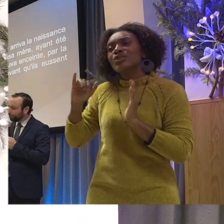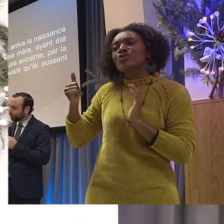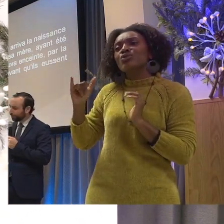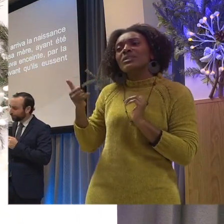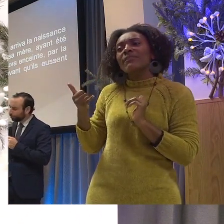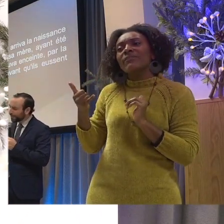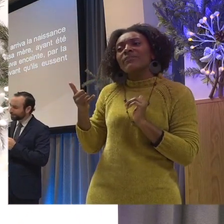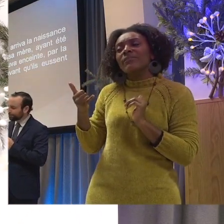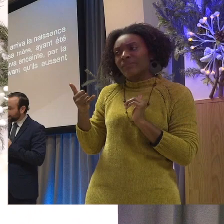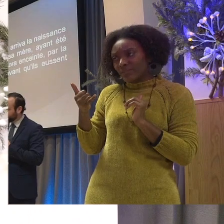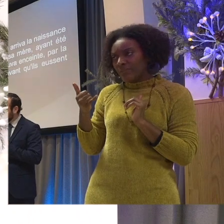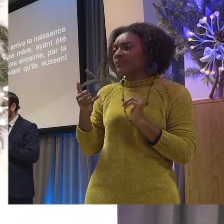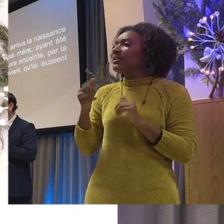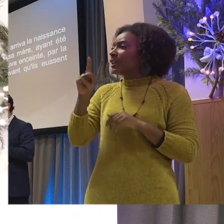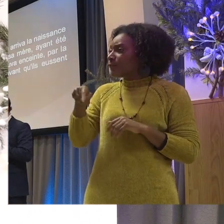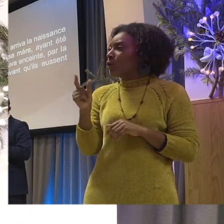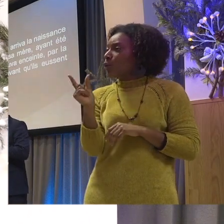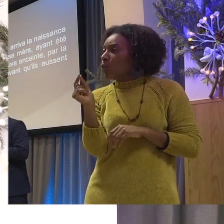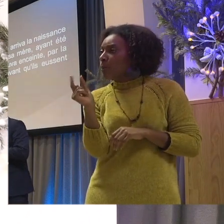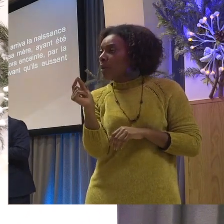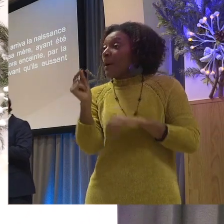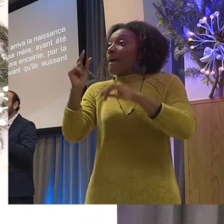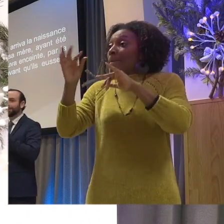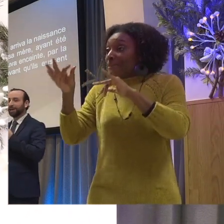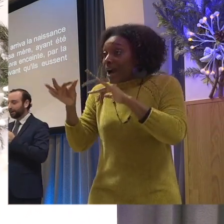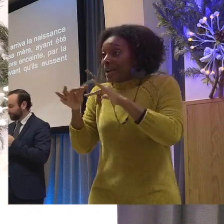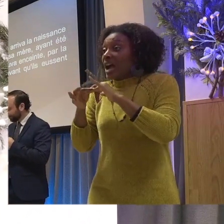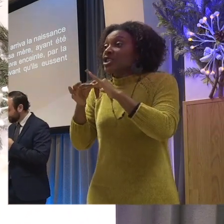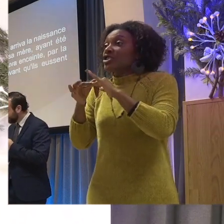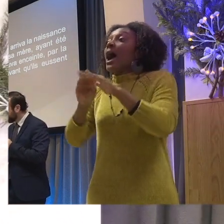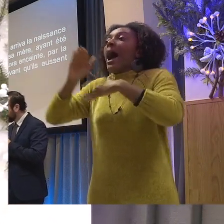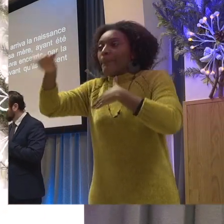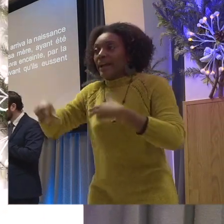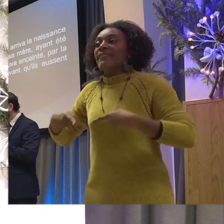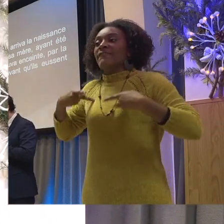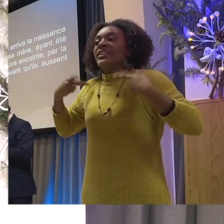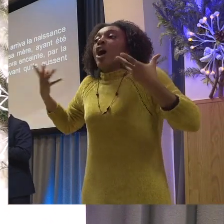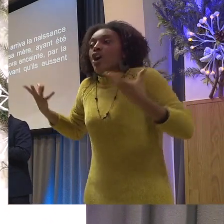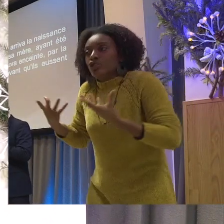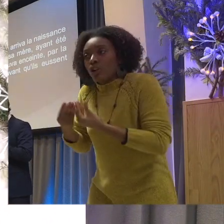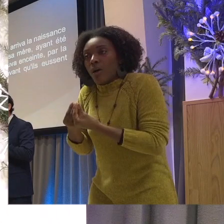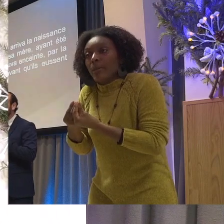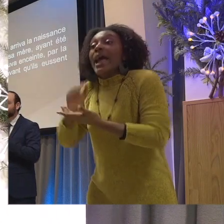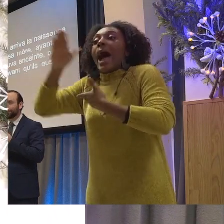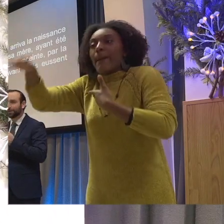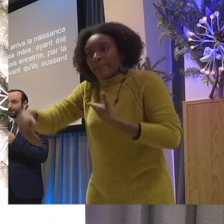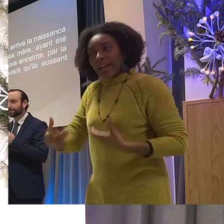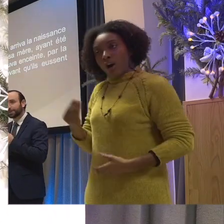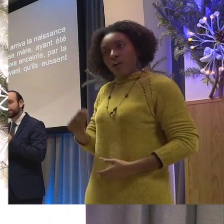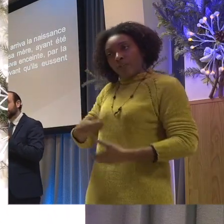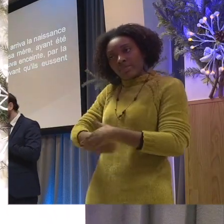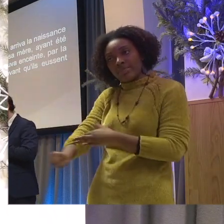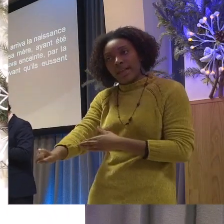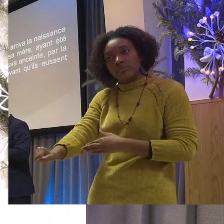un couple doit se marier, puis habiter ensemble, ensuite avoir un enfant.